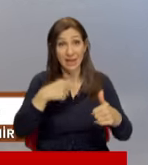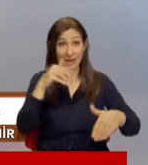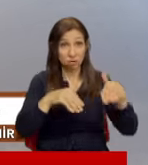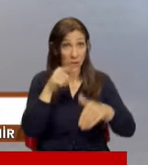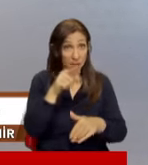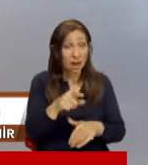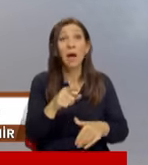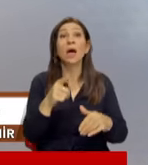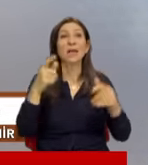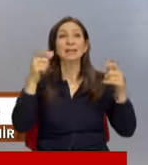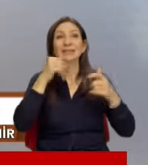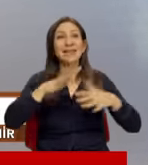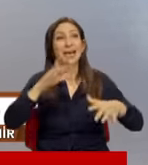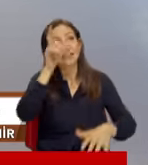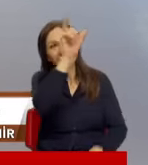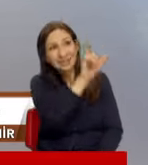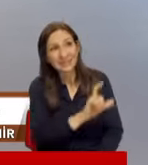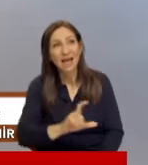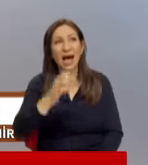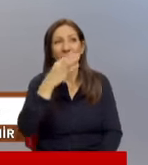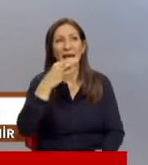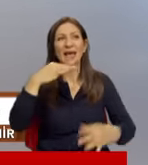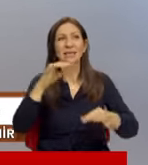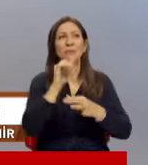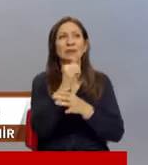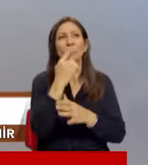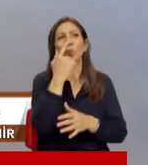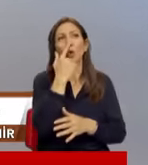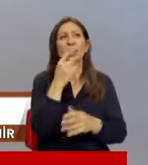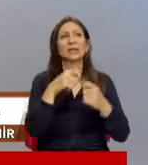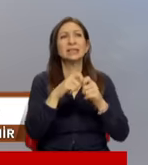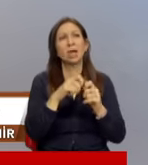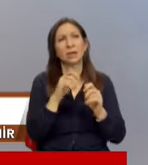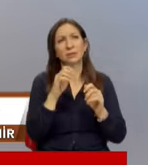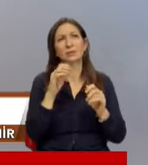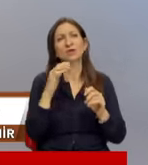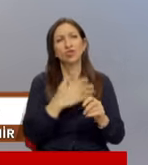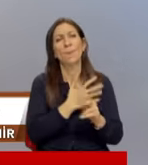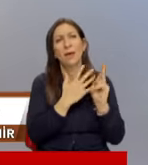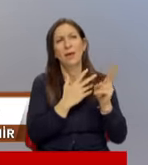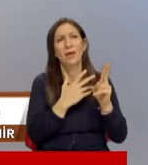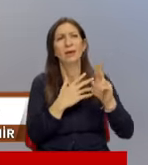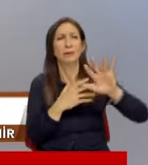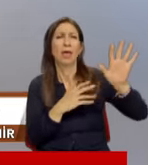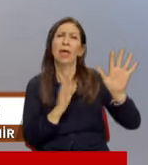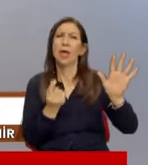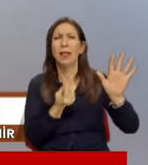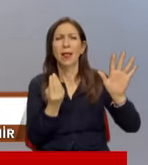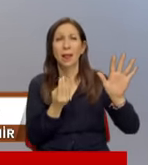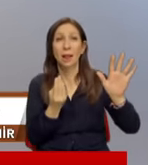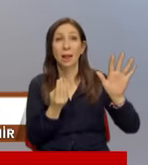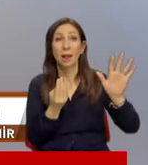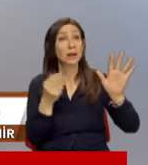seçimlerinde. Sahil şeridinde ve Ankara, Eskişehir, Bilecik, Bolu, Kırşehir'de yine belediye başkanlıkları